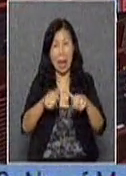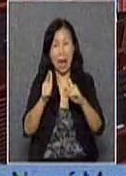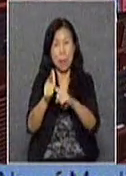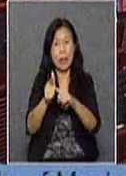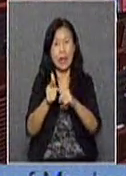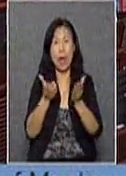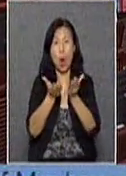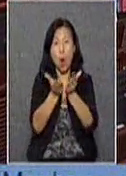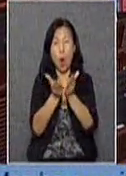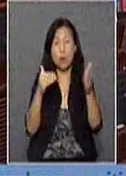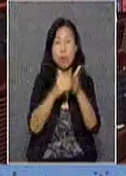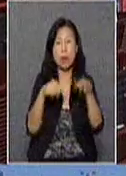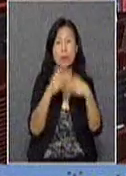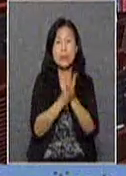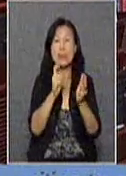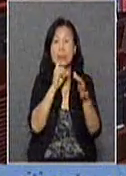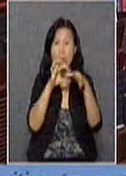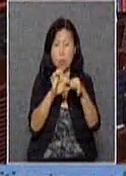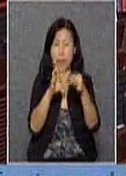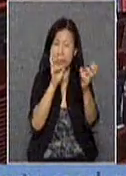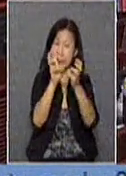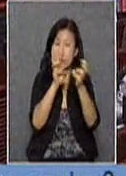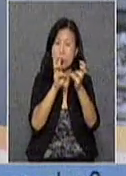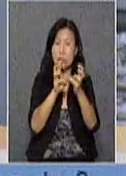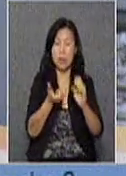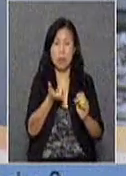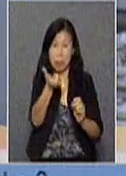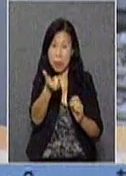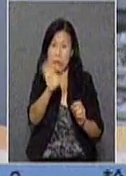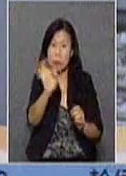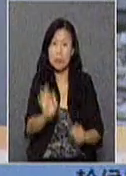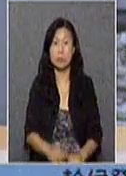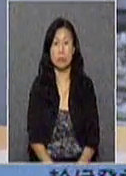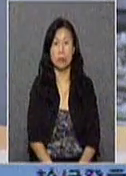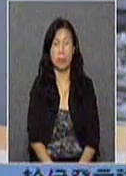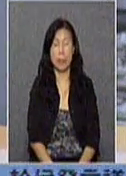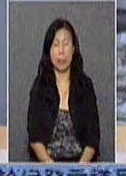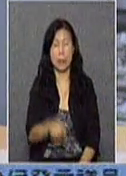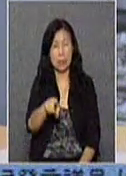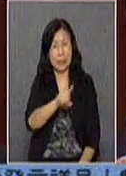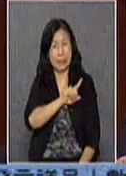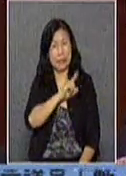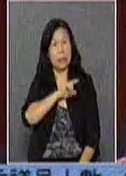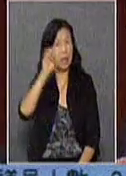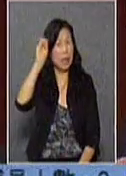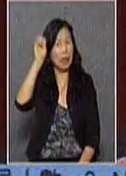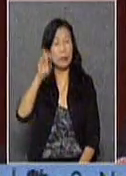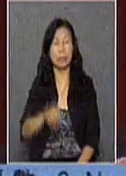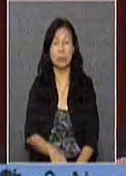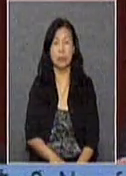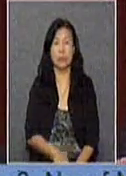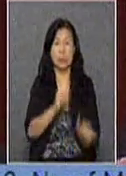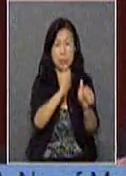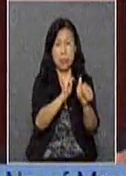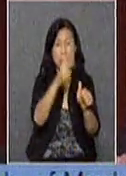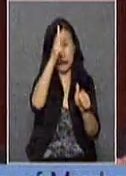經有了相當的論述。 不是，主席，不給他錢。 所以 你的論點呢，你是批評海事